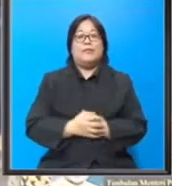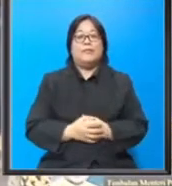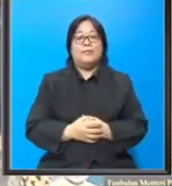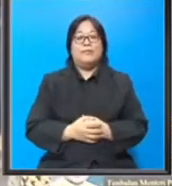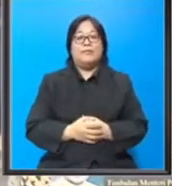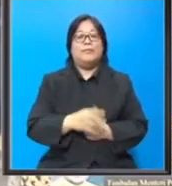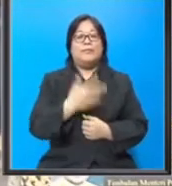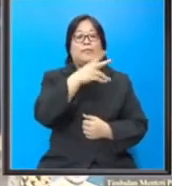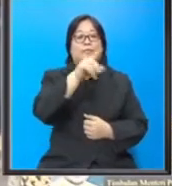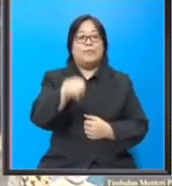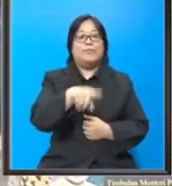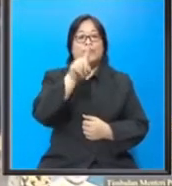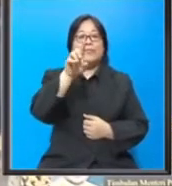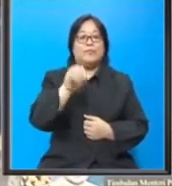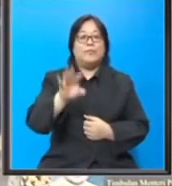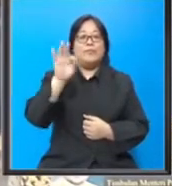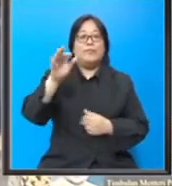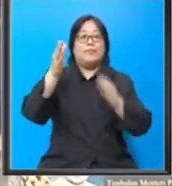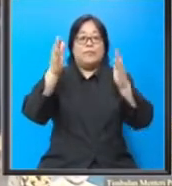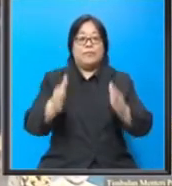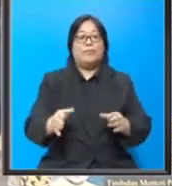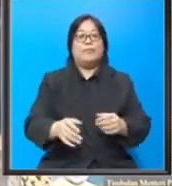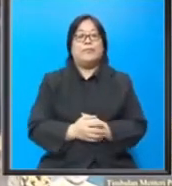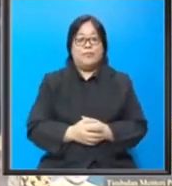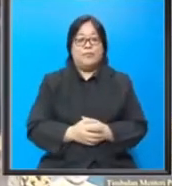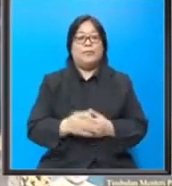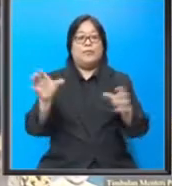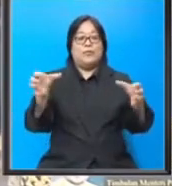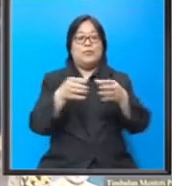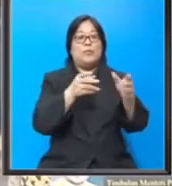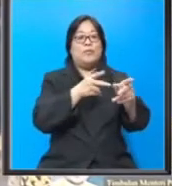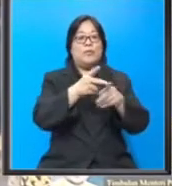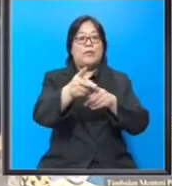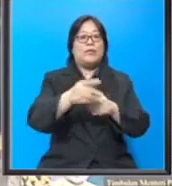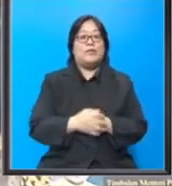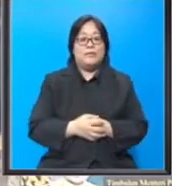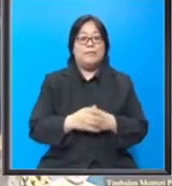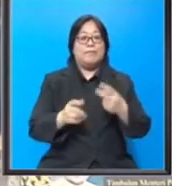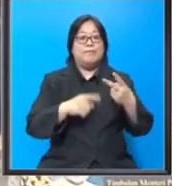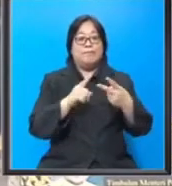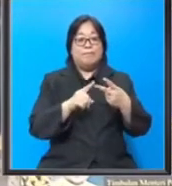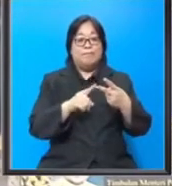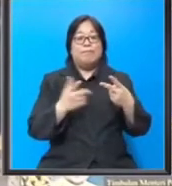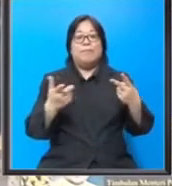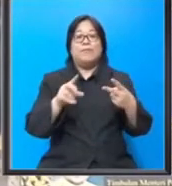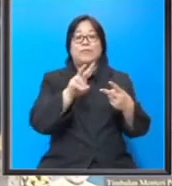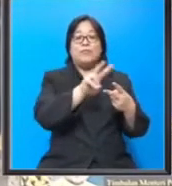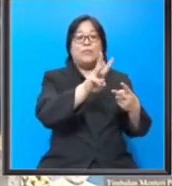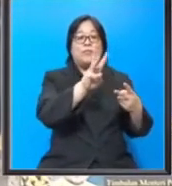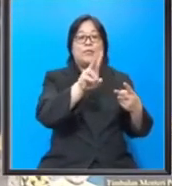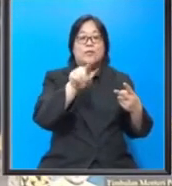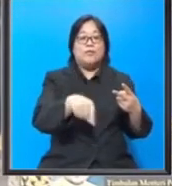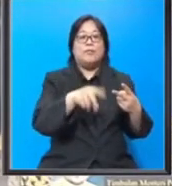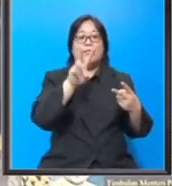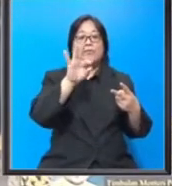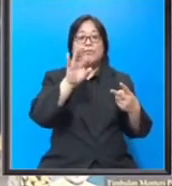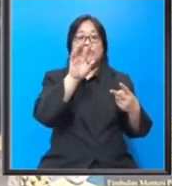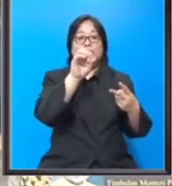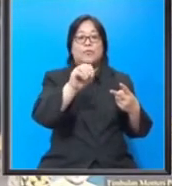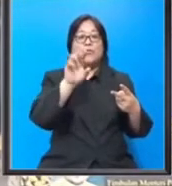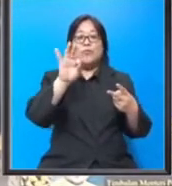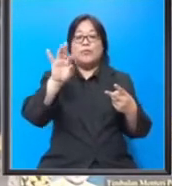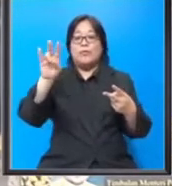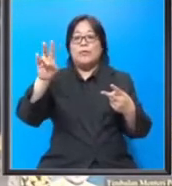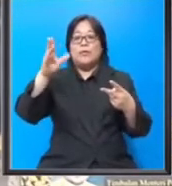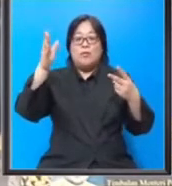maklumat terbaru 13190 Rang kategori profesional pula melibatkan 26000 79